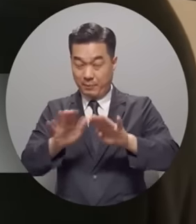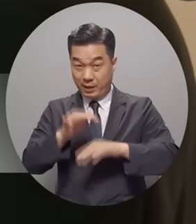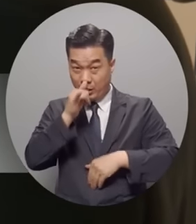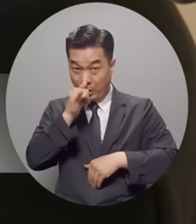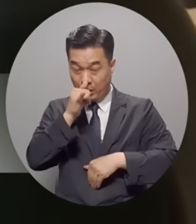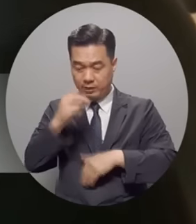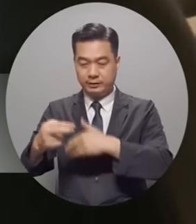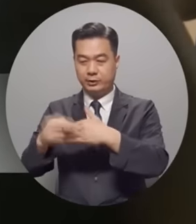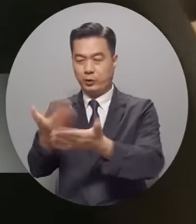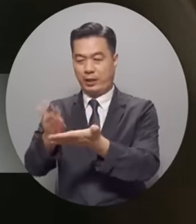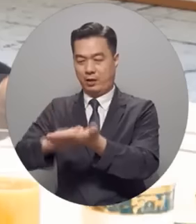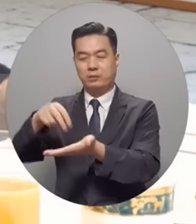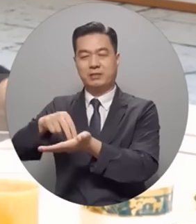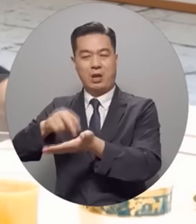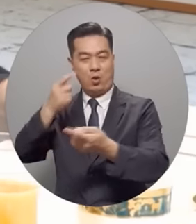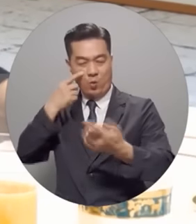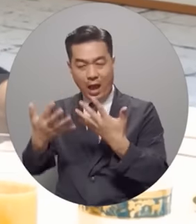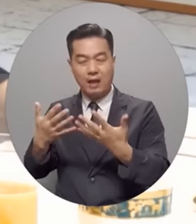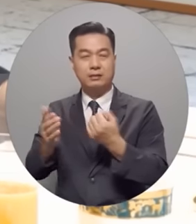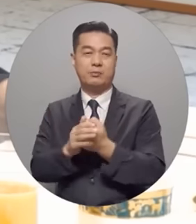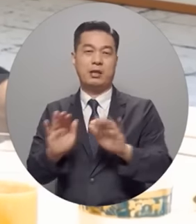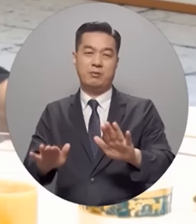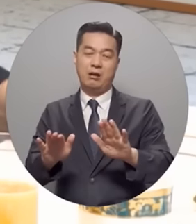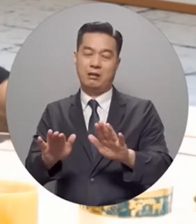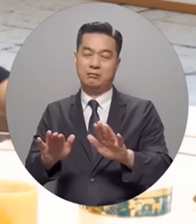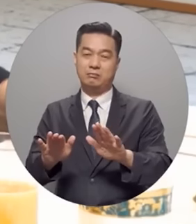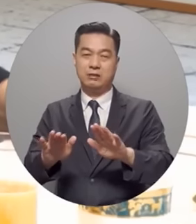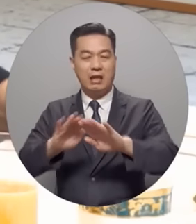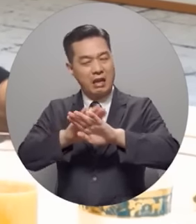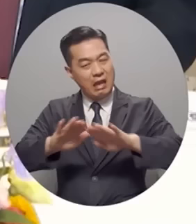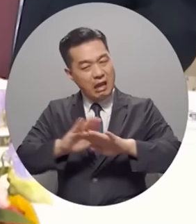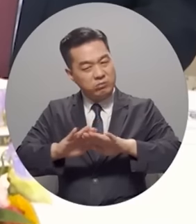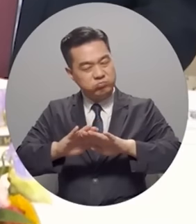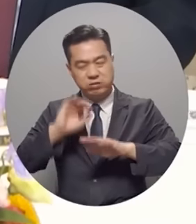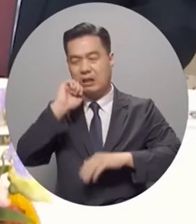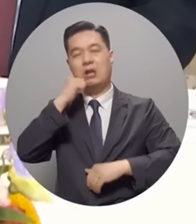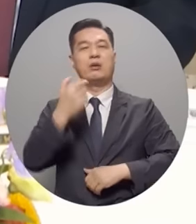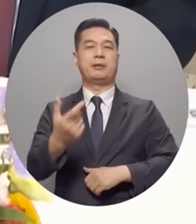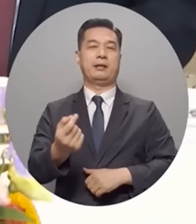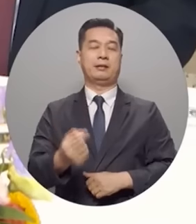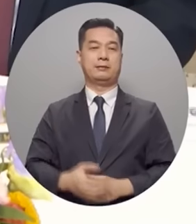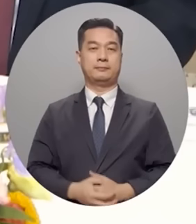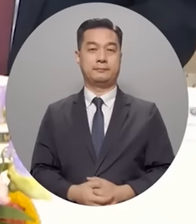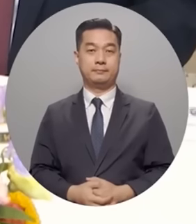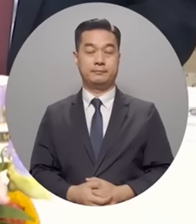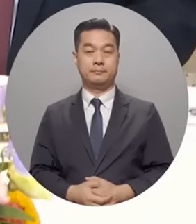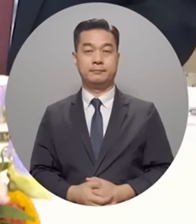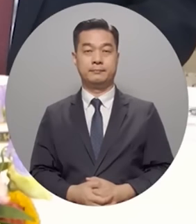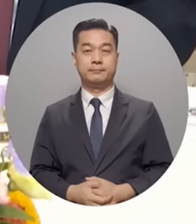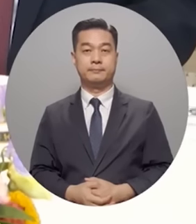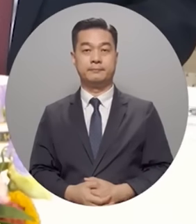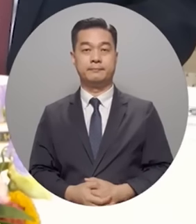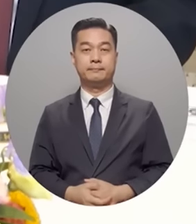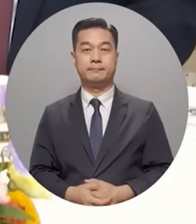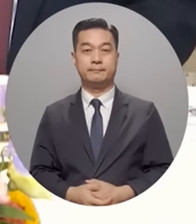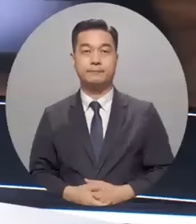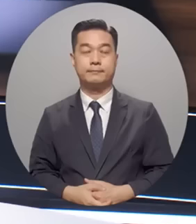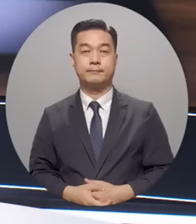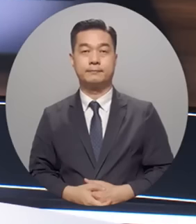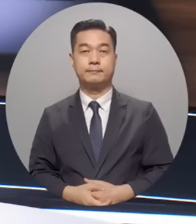입장이 확고한 만큼 이번에는 봉합이 더 어렵다는 얘기입니다. MBC 뉴스 지은수입니다.